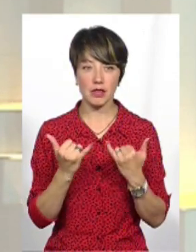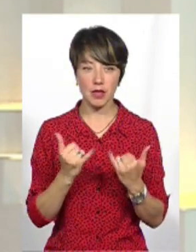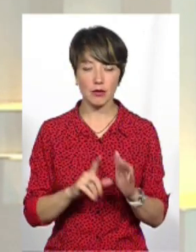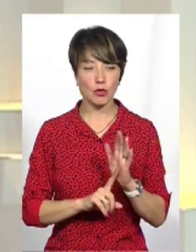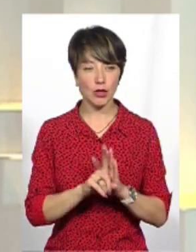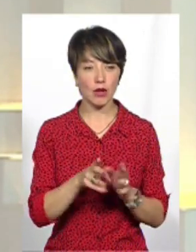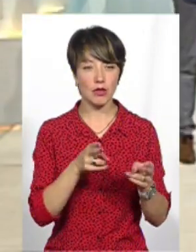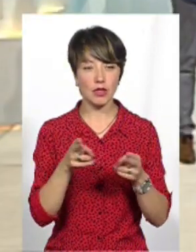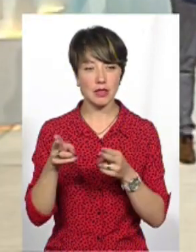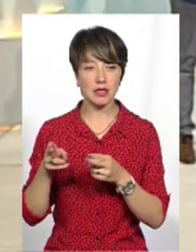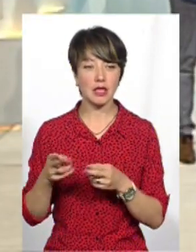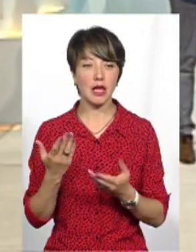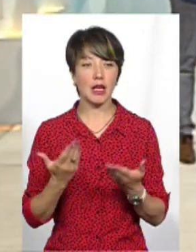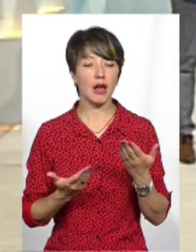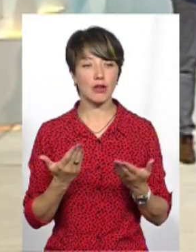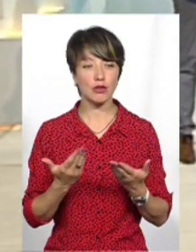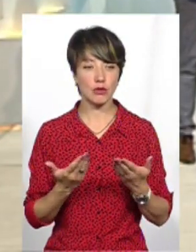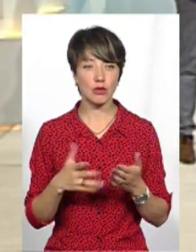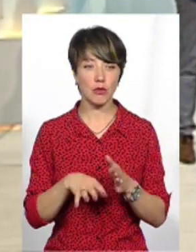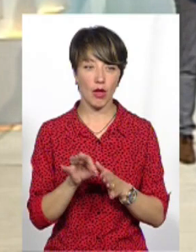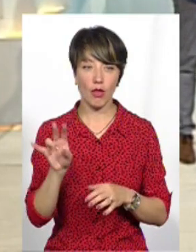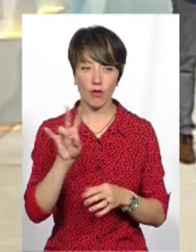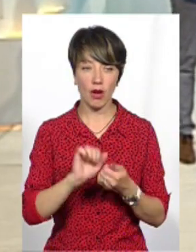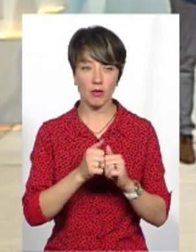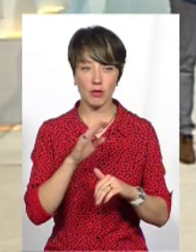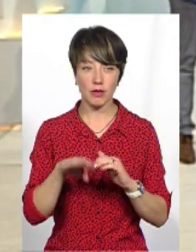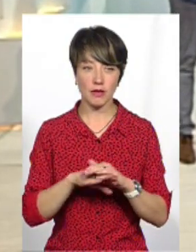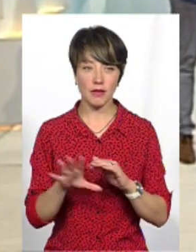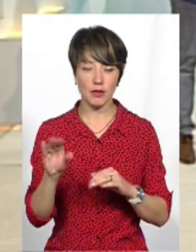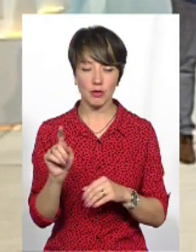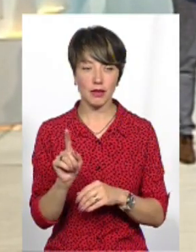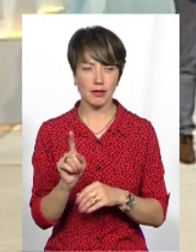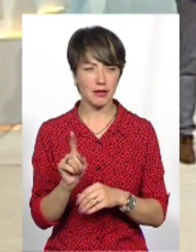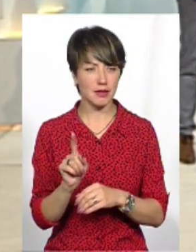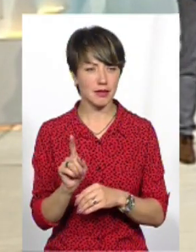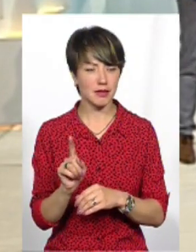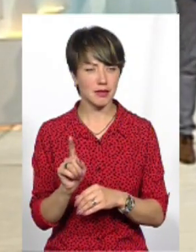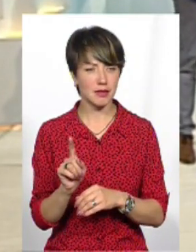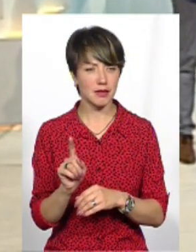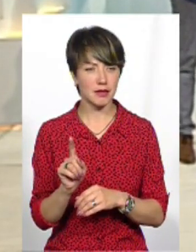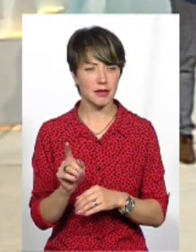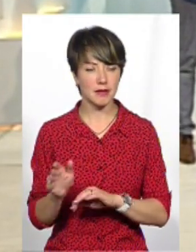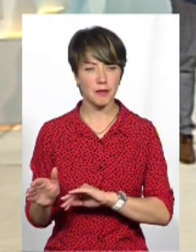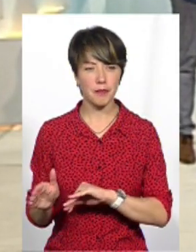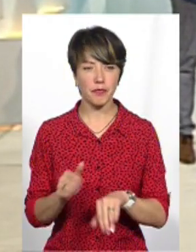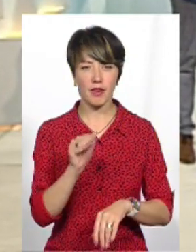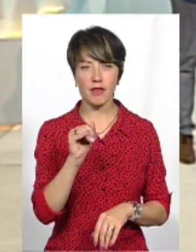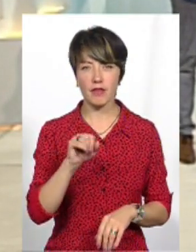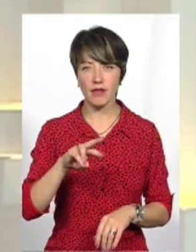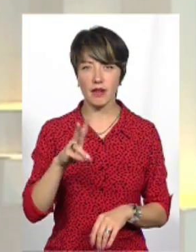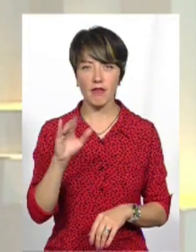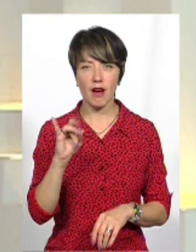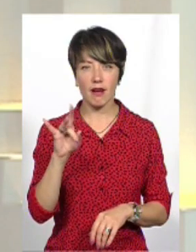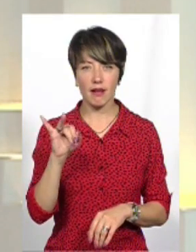я компанію провожу. Я думаю, що якщо вони виберуть, то Новоушці і Кам'янець-Подільське, все для мене буде рідне. Які фільварки є у